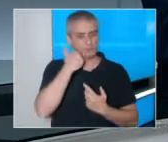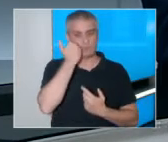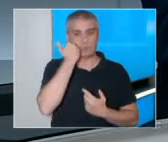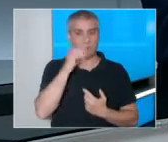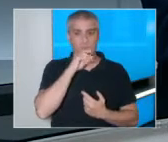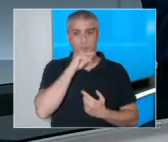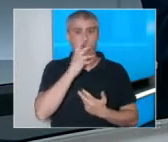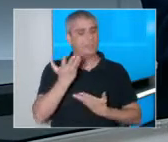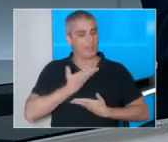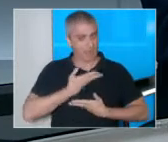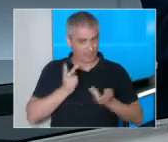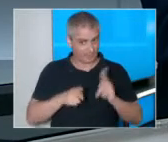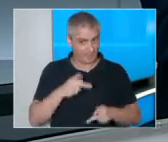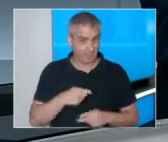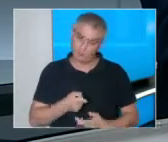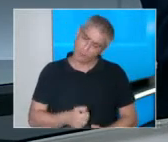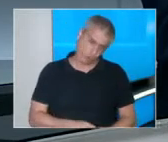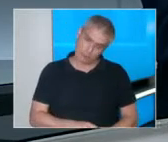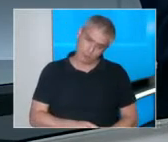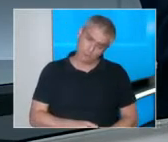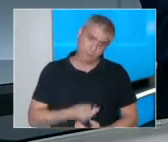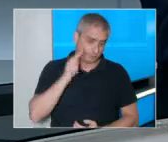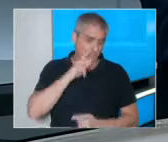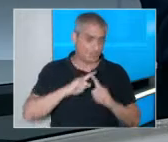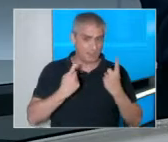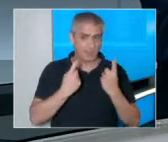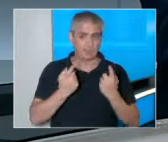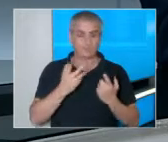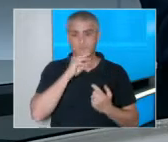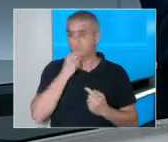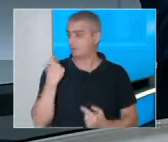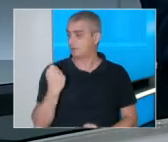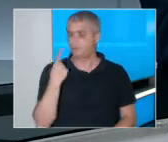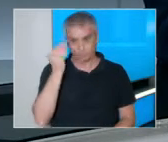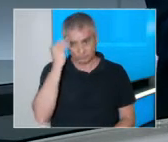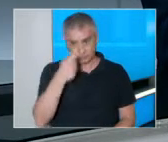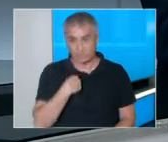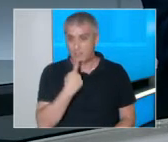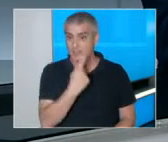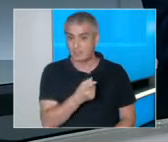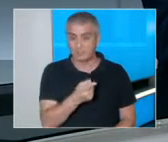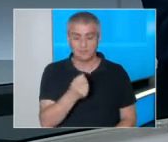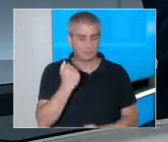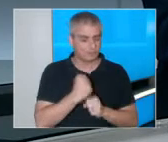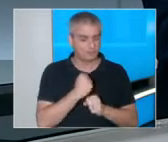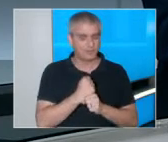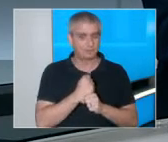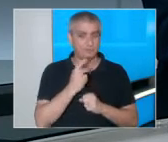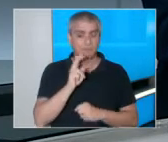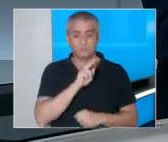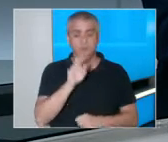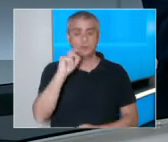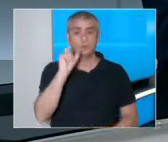כשאתה מדבר על... החלת מתים, אתה מתכוון? לא, במישורים אחרים, על אחד מהם דיברנו שבוע שעבר, אתה זוכר, אני אמרתי לך, כאן היא מתנהלת נבון בנושא